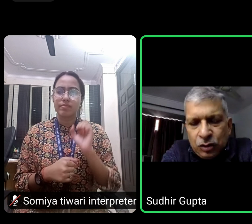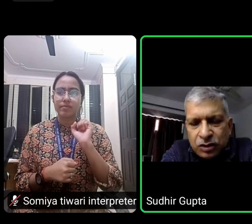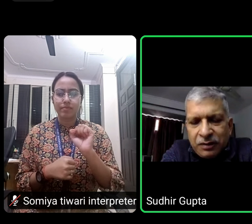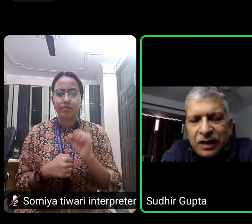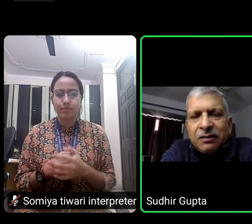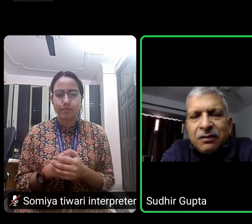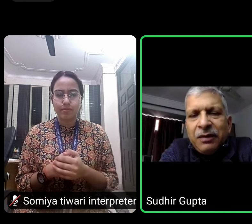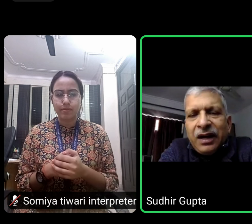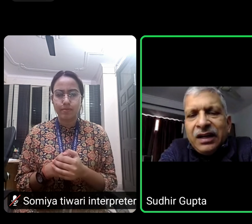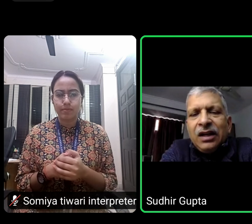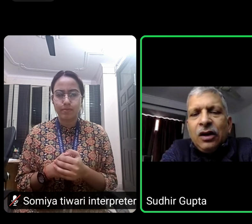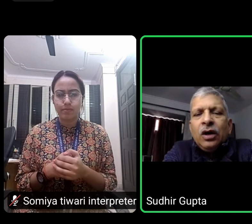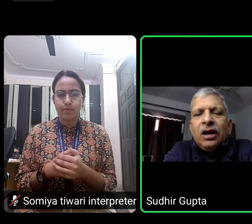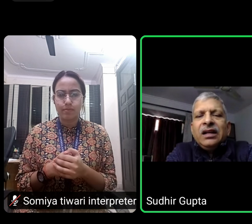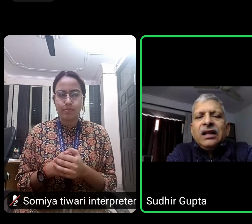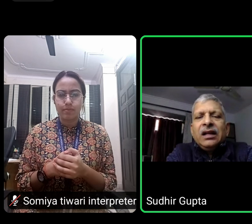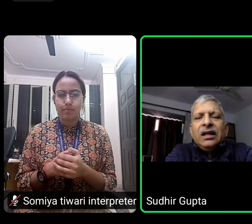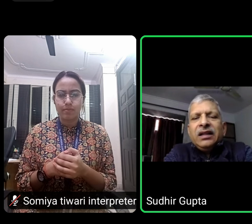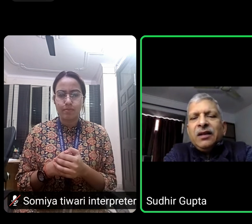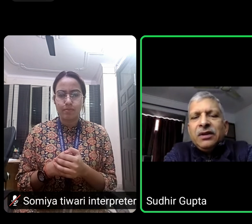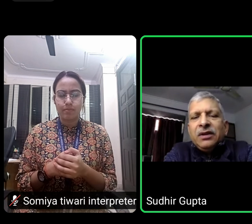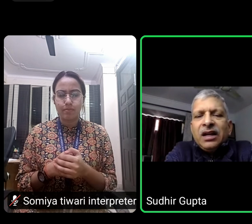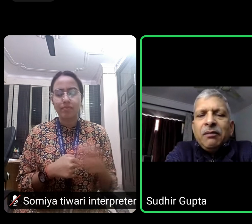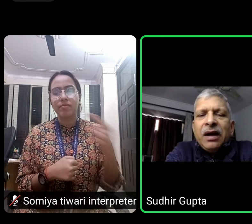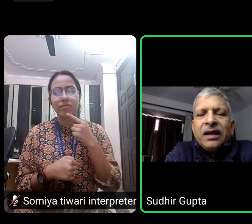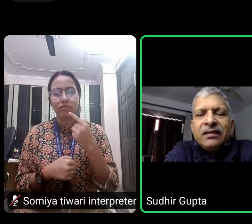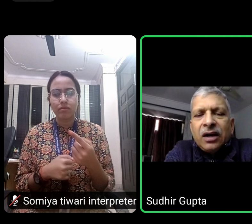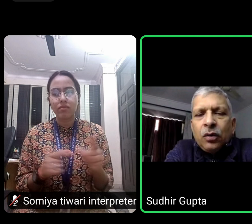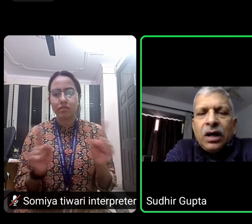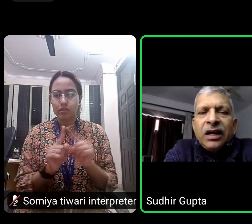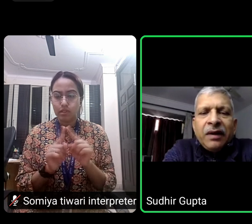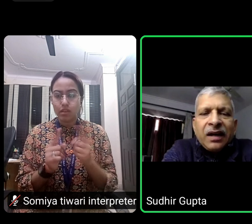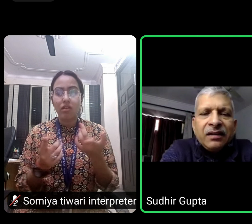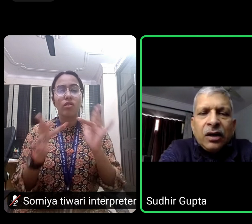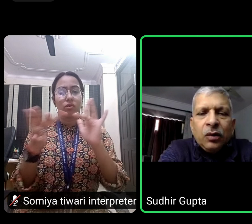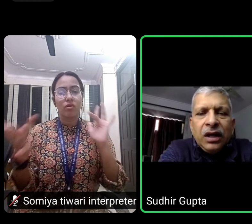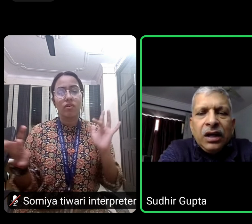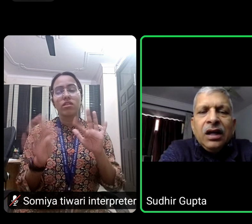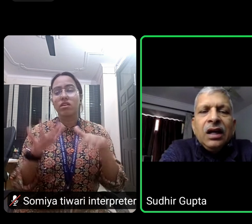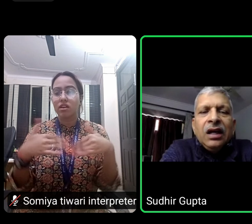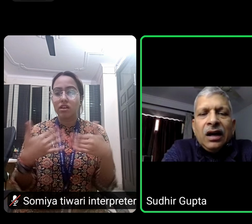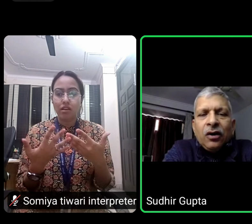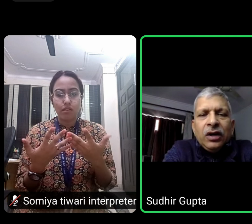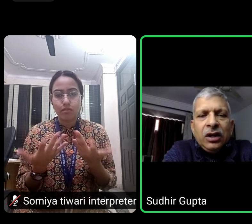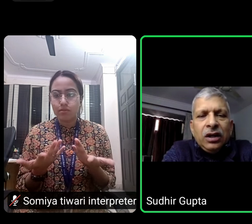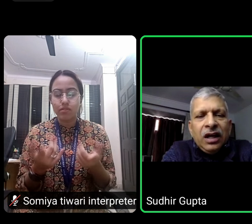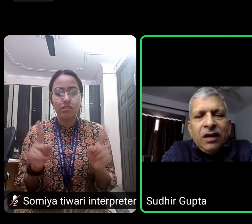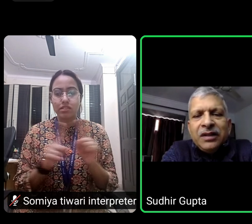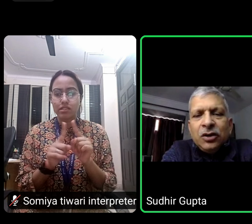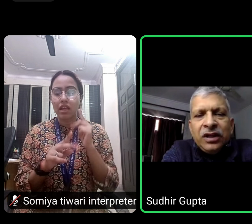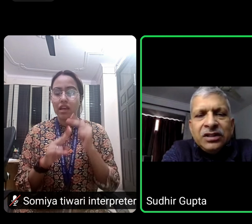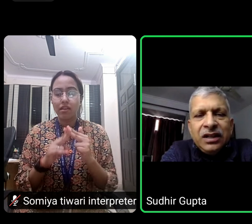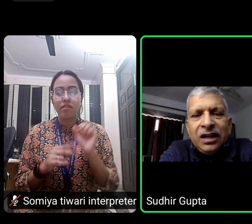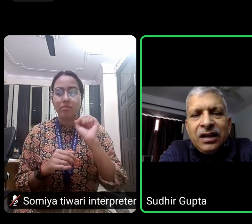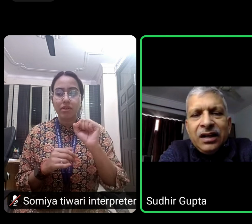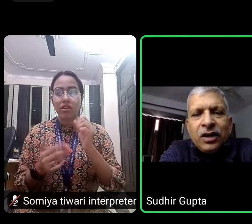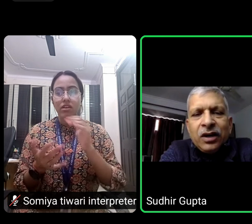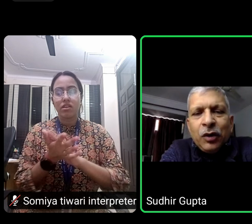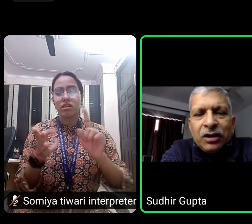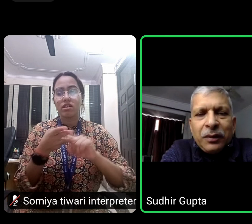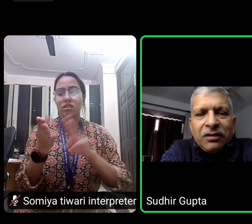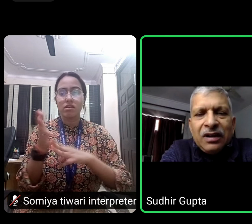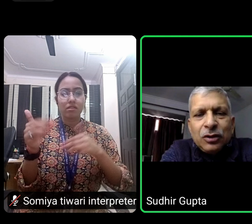मुझे ये जो बात समझ में आ रही है कि ऑनलाइन थेरेपी से कि मैं कैसे करूंगा या मैं कैसे करूंगी, और कोई हेमा जी कोई इंजीनियर